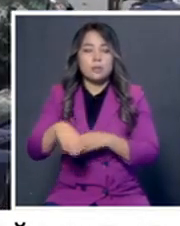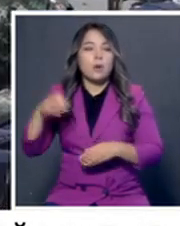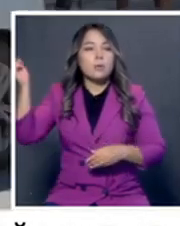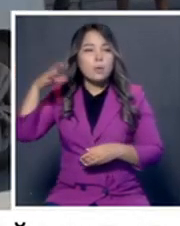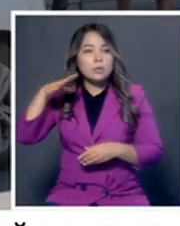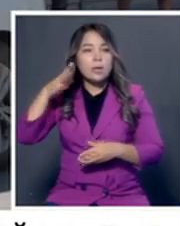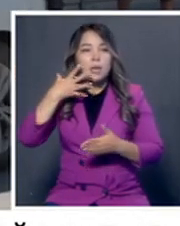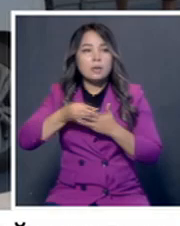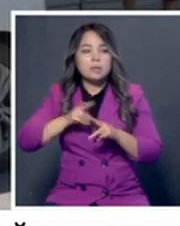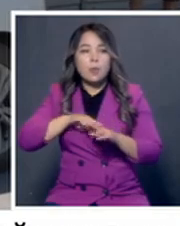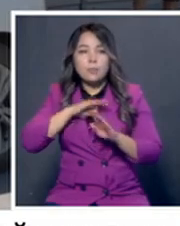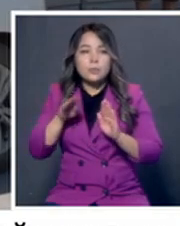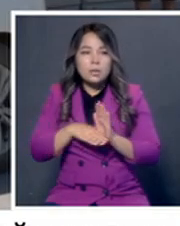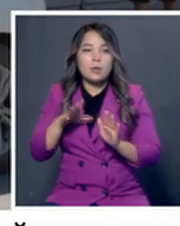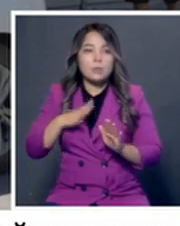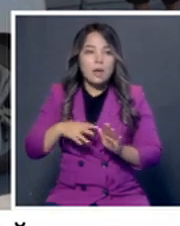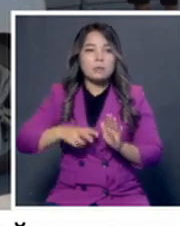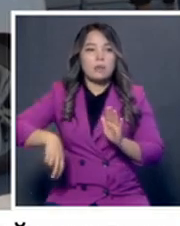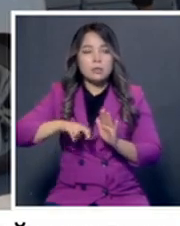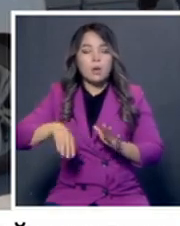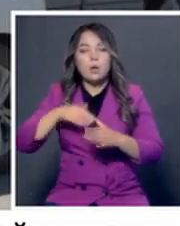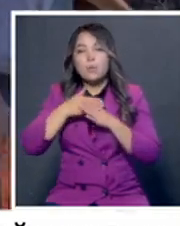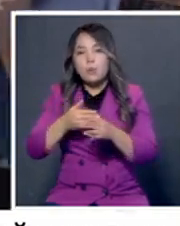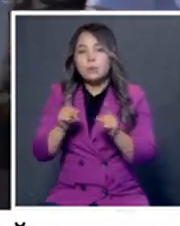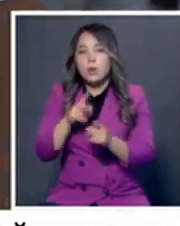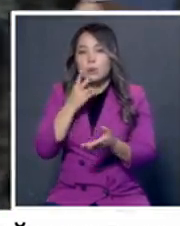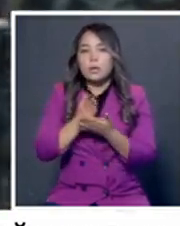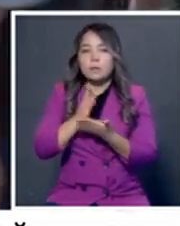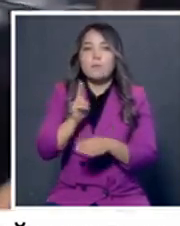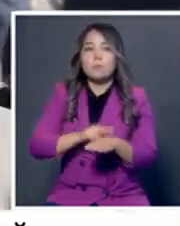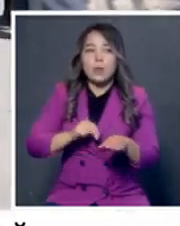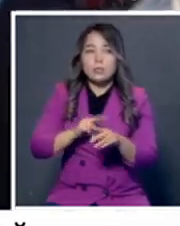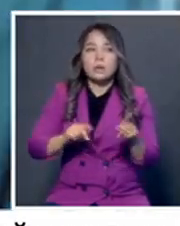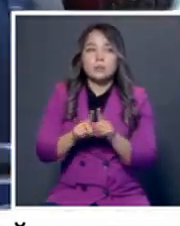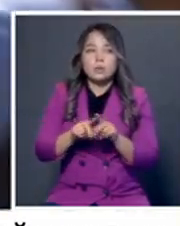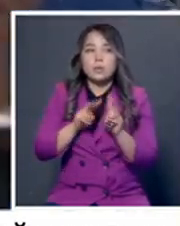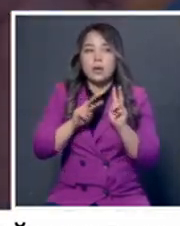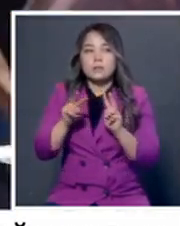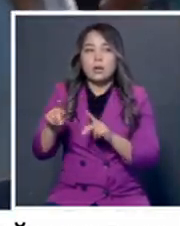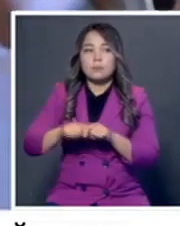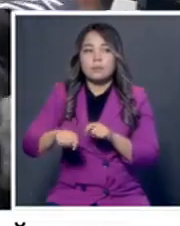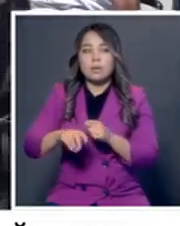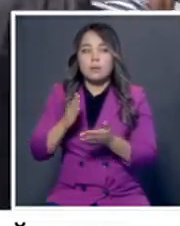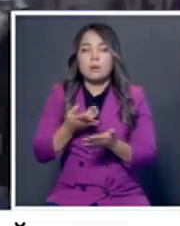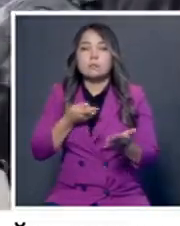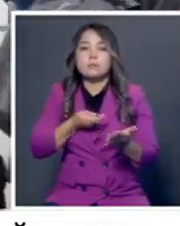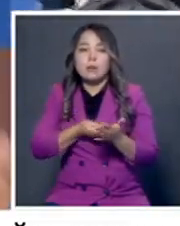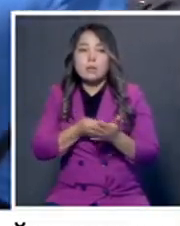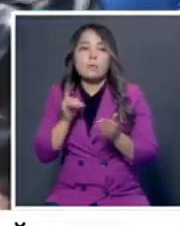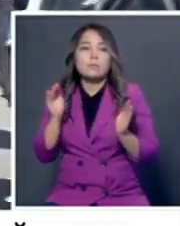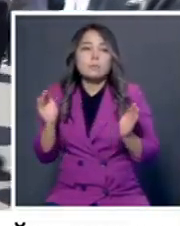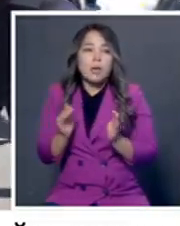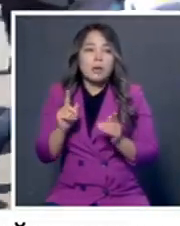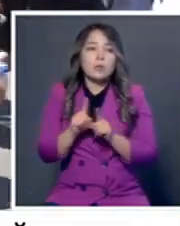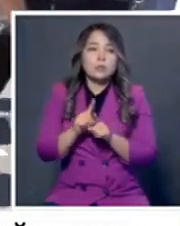жүрген халыққа біздің жергілікті билік қолдан келгенше көмек көрсетуде. Полиция жасақтары күзетте тұр. Емізулі сәбиі барларды жақын маңдағы